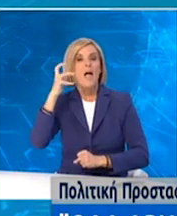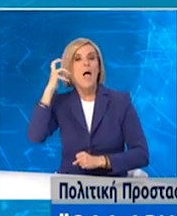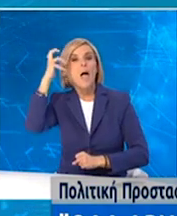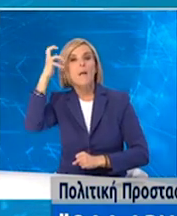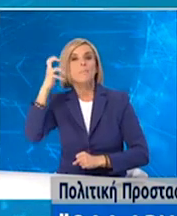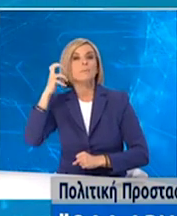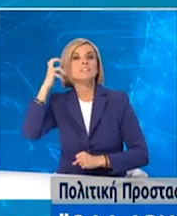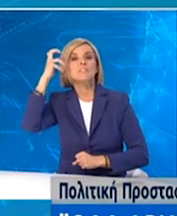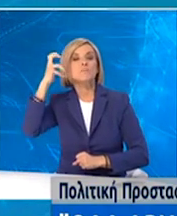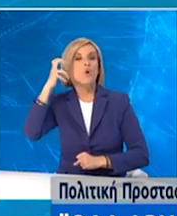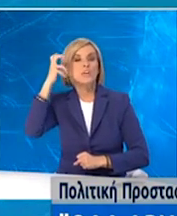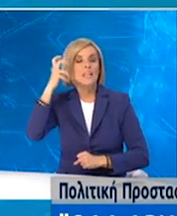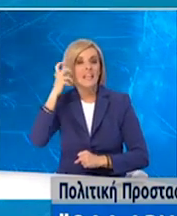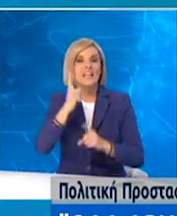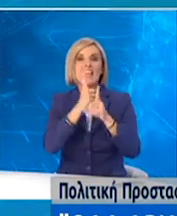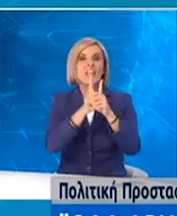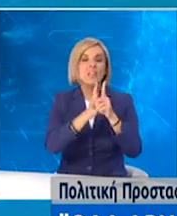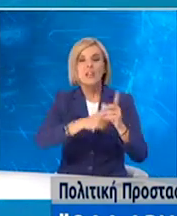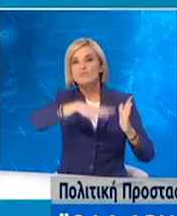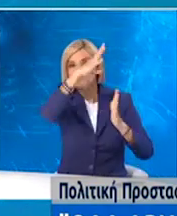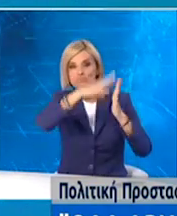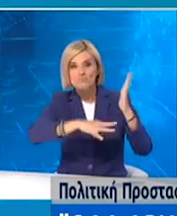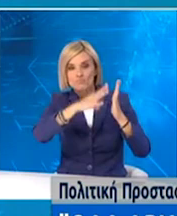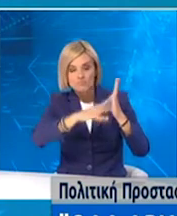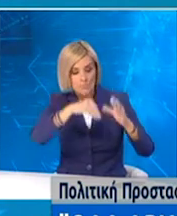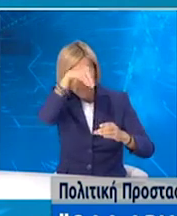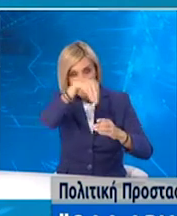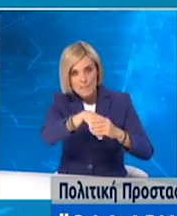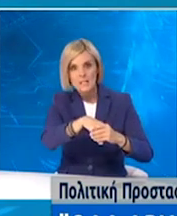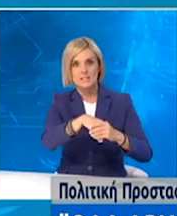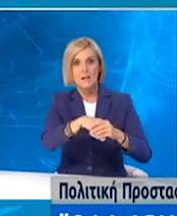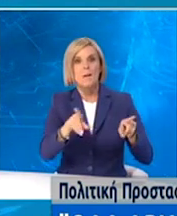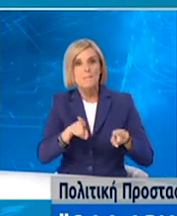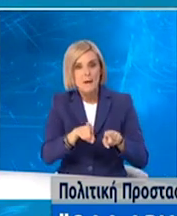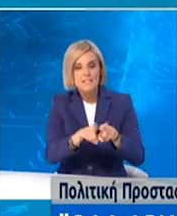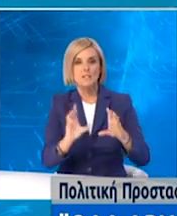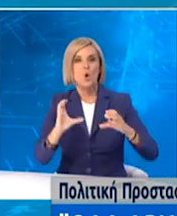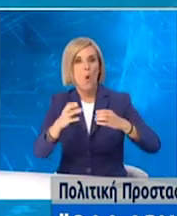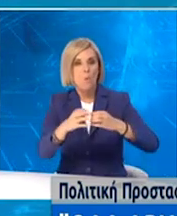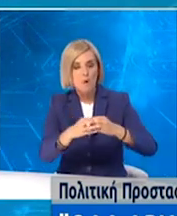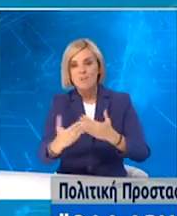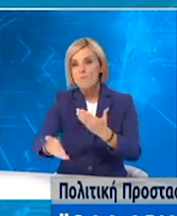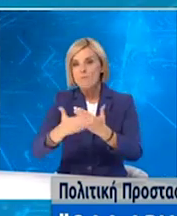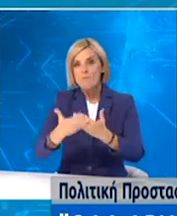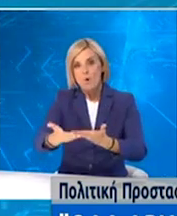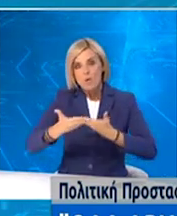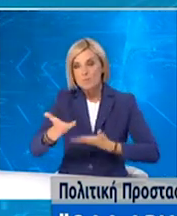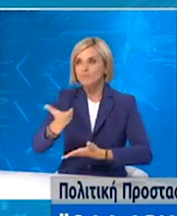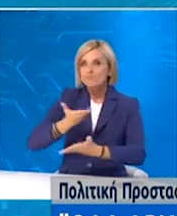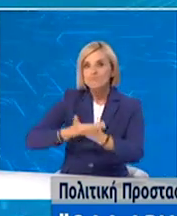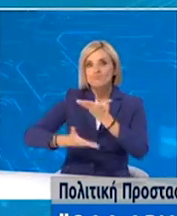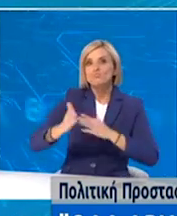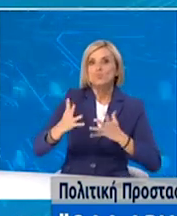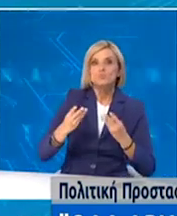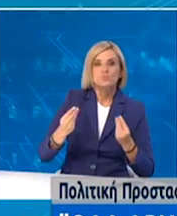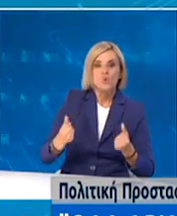πλατφόρμα που εμπλέκονται από τη μία επιδημιολόγοι μας που πάντα μέσα από τη δική τους επιστημοσύνη μας βοηθούν να προσεγγίζουμε ακόμα καλύτερα